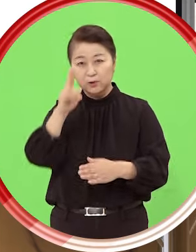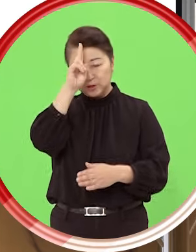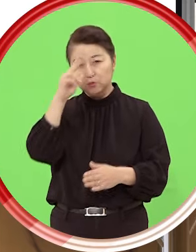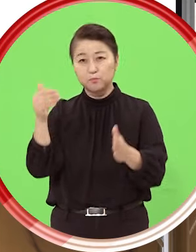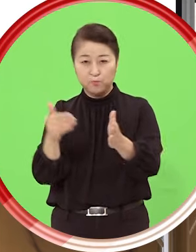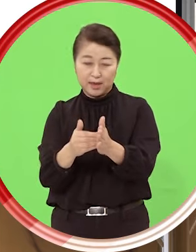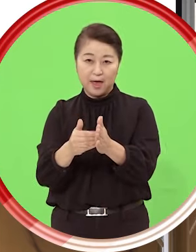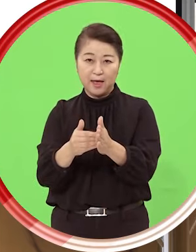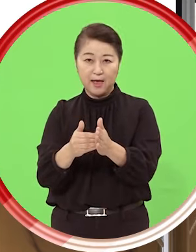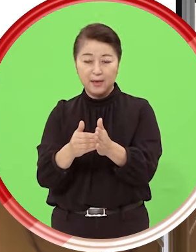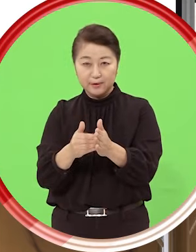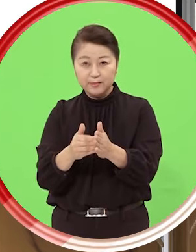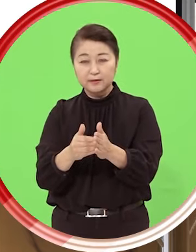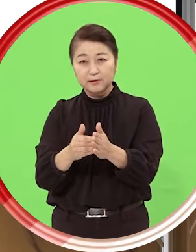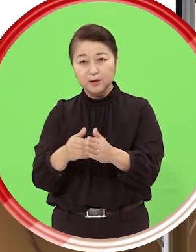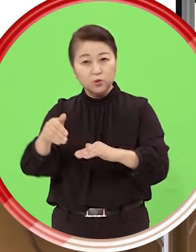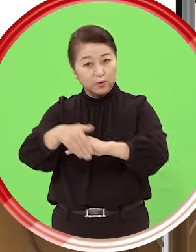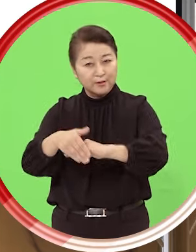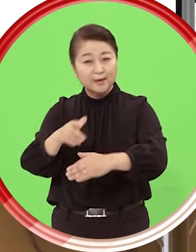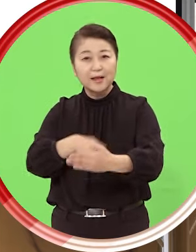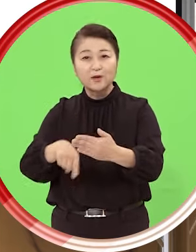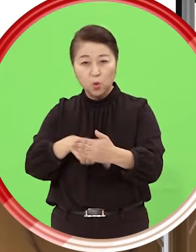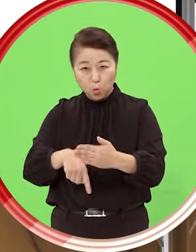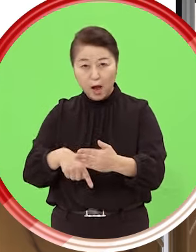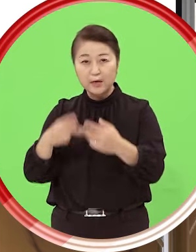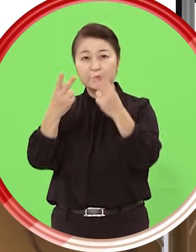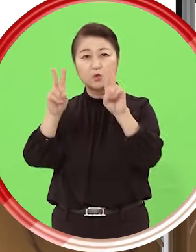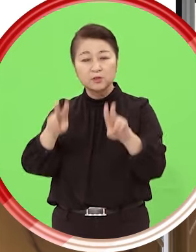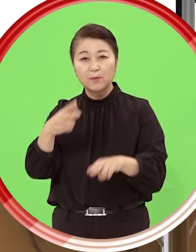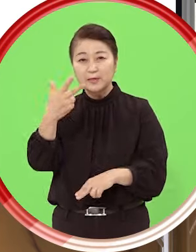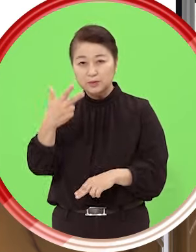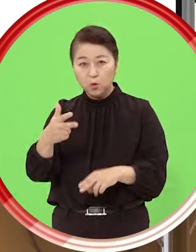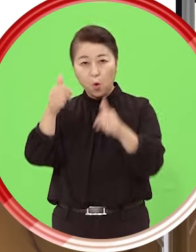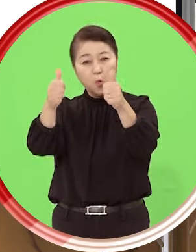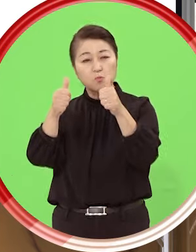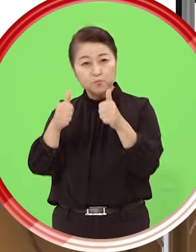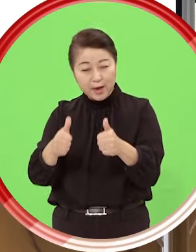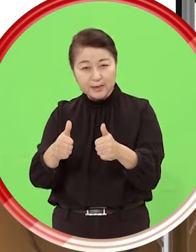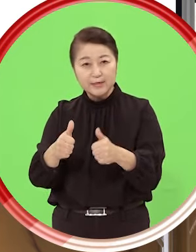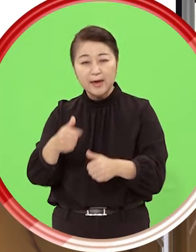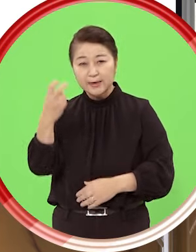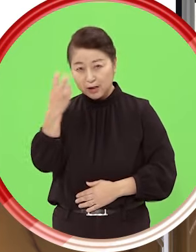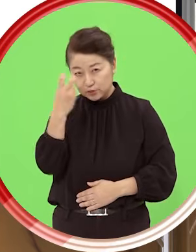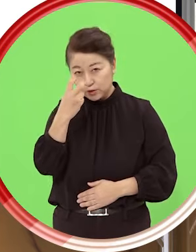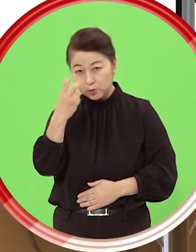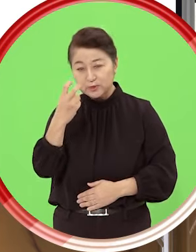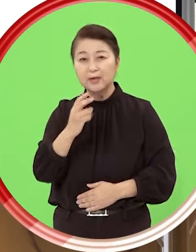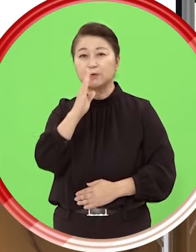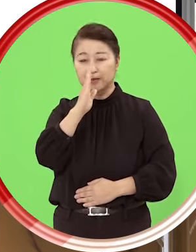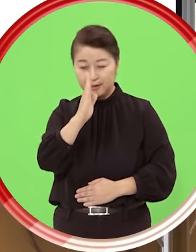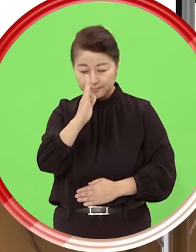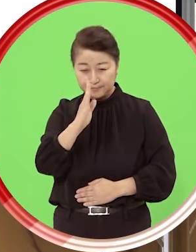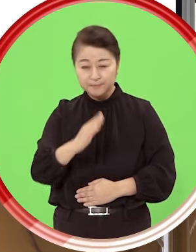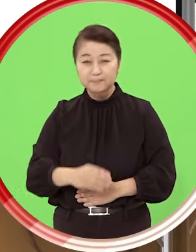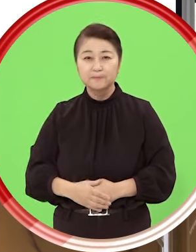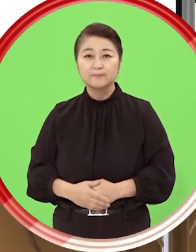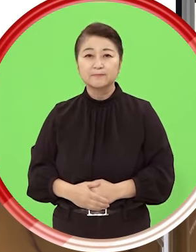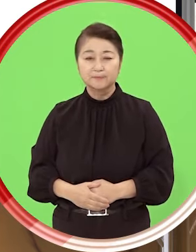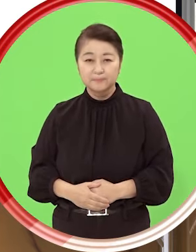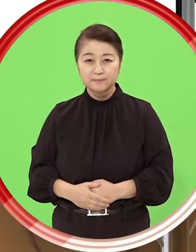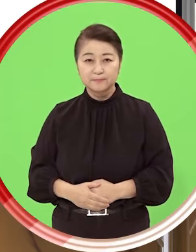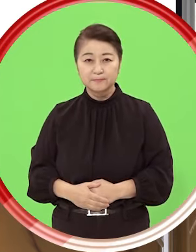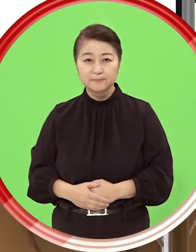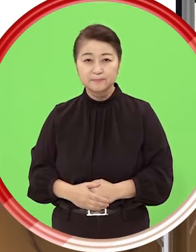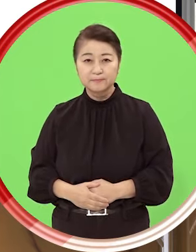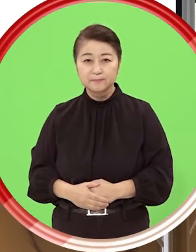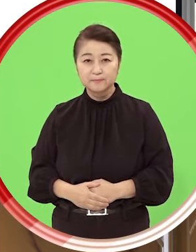。取り扱う手続きについては広島市のホームページに掲載されているので、利用する方はあらかじめ確認してお